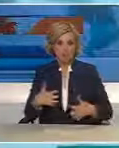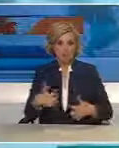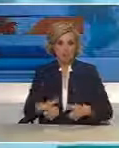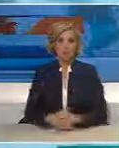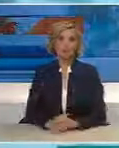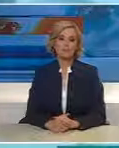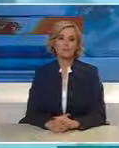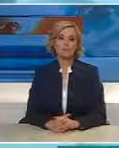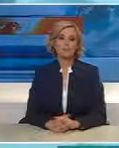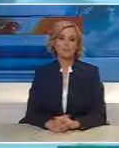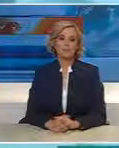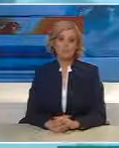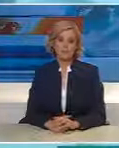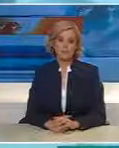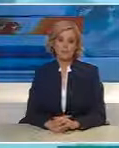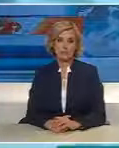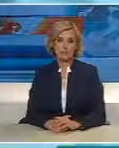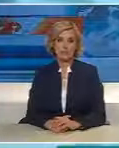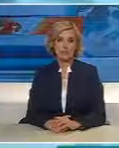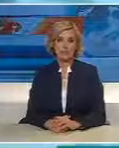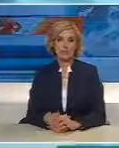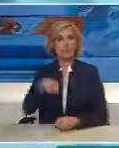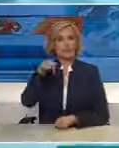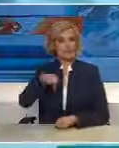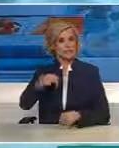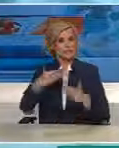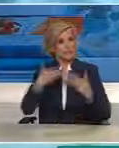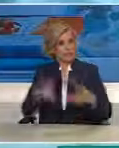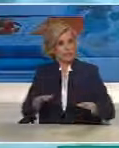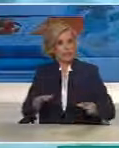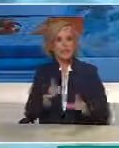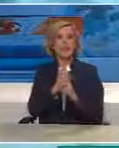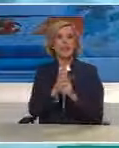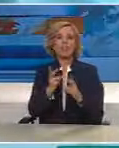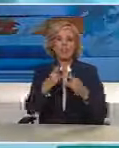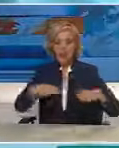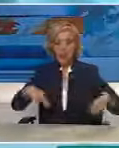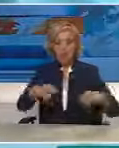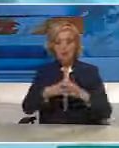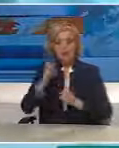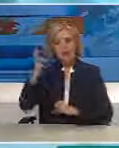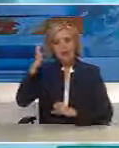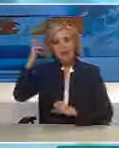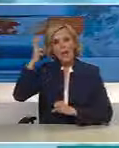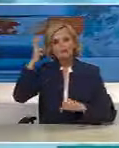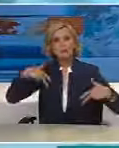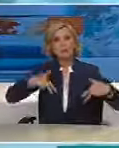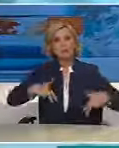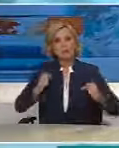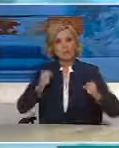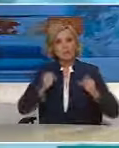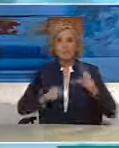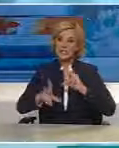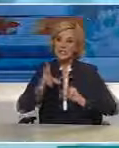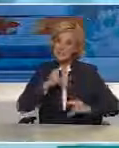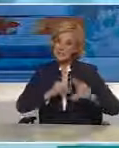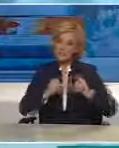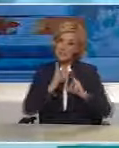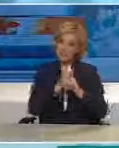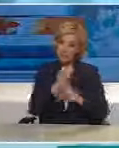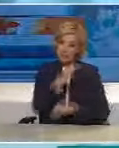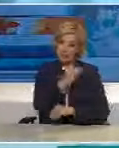ταυτόχρονα. Σήμερα στην Ειδική Επιτροπή Εμπειρογνωμόνων του Υπουργείου Υγείας συζητήθηκαν σημαντικά θέματα